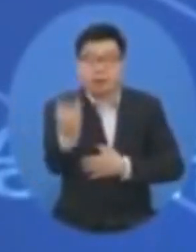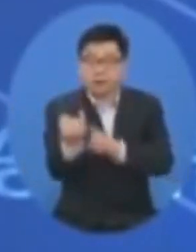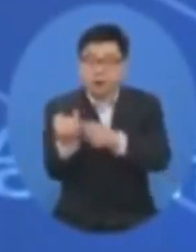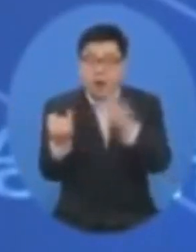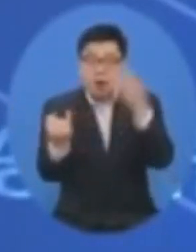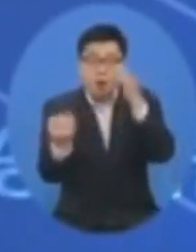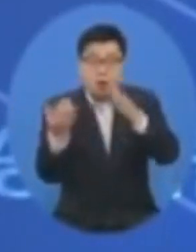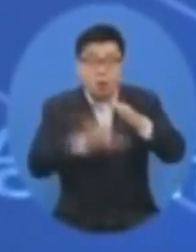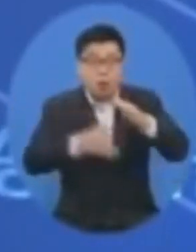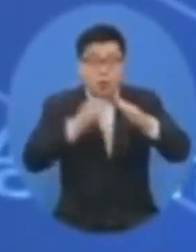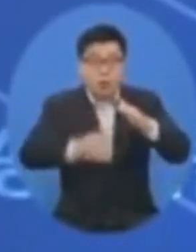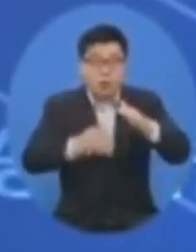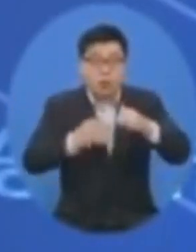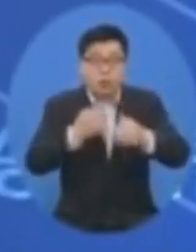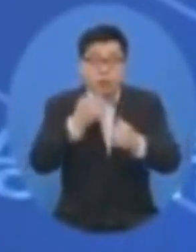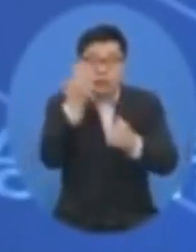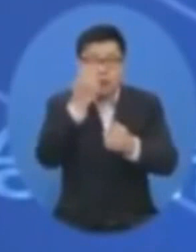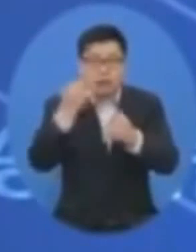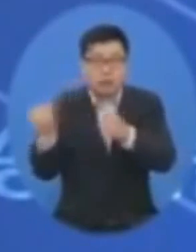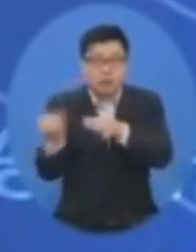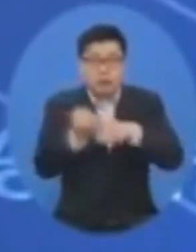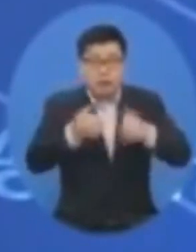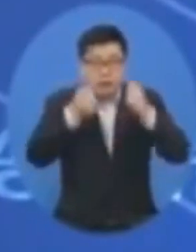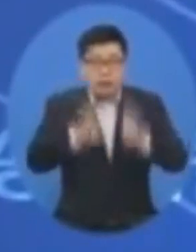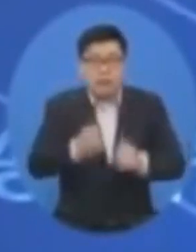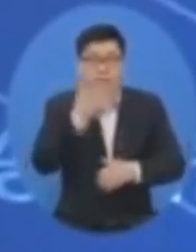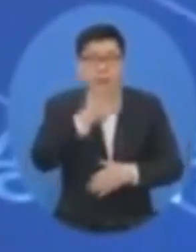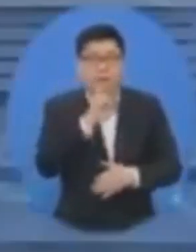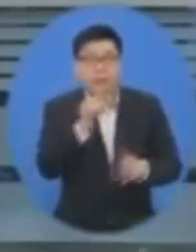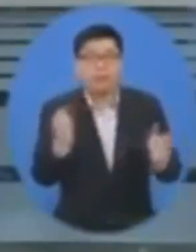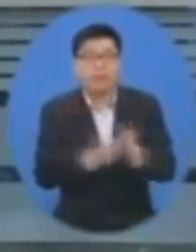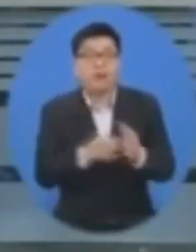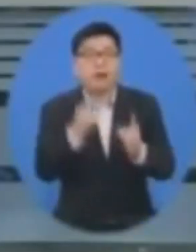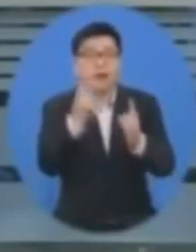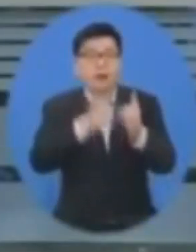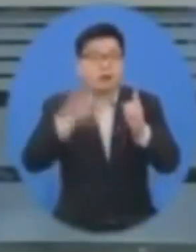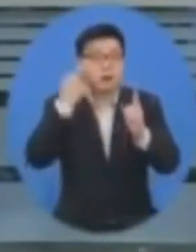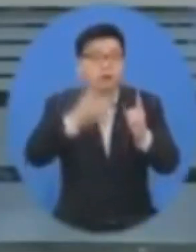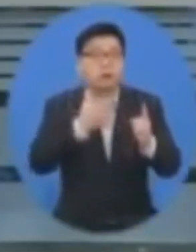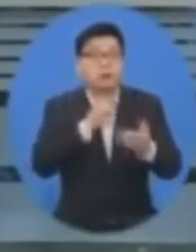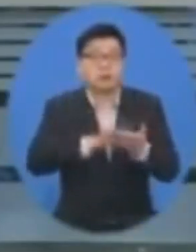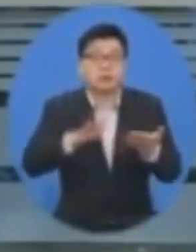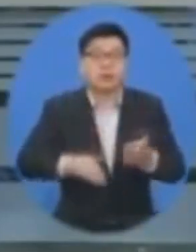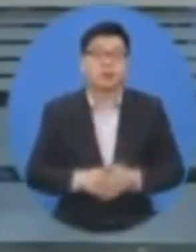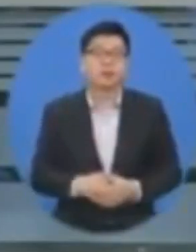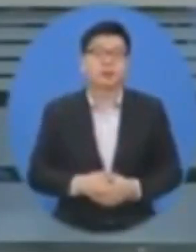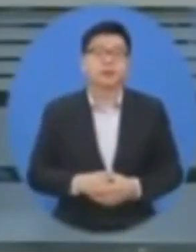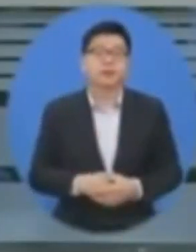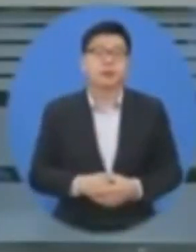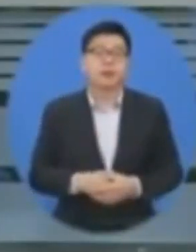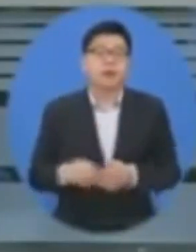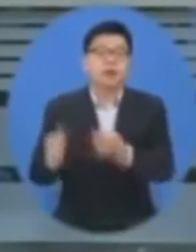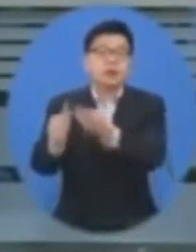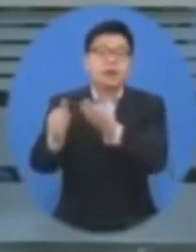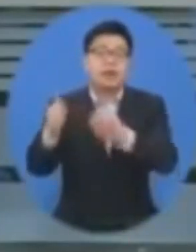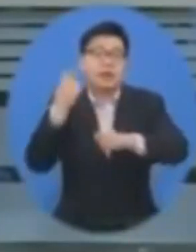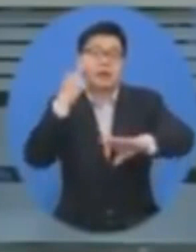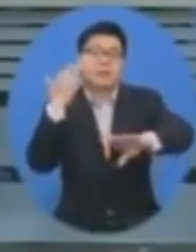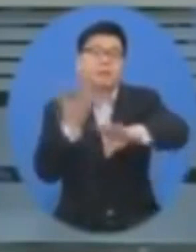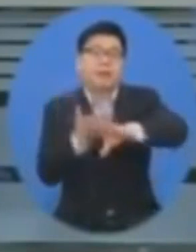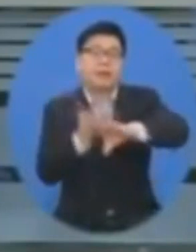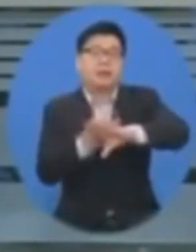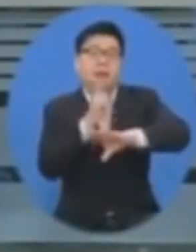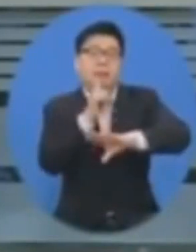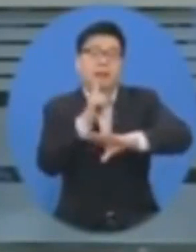재판을 네. 받을 수 있다. 네. 공정한 재판. 하나만 더 여쭤보겠습니다. 그 탄핵 반대를